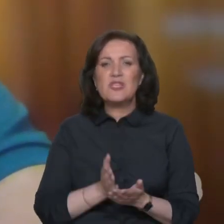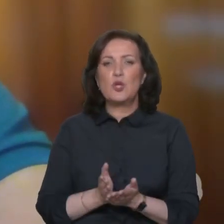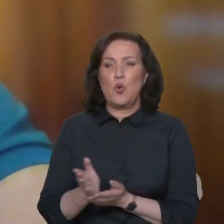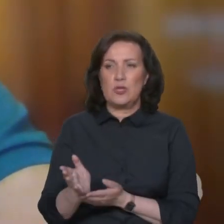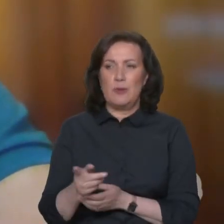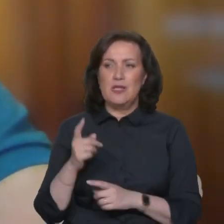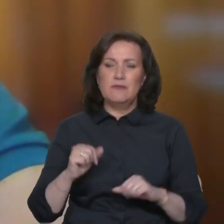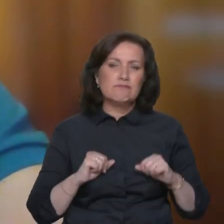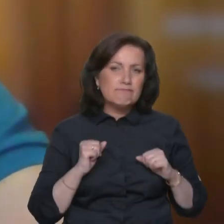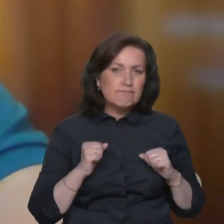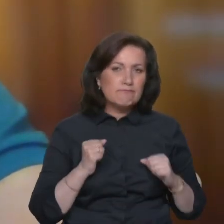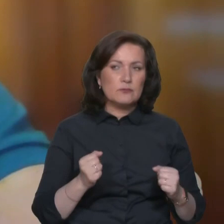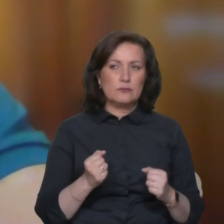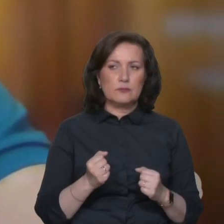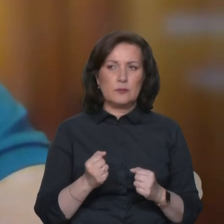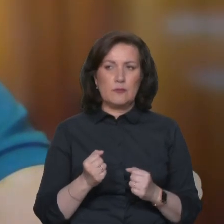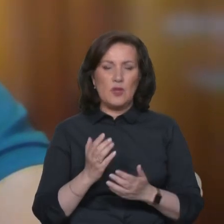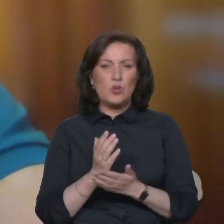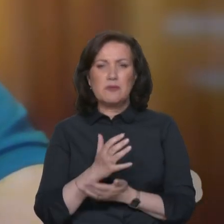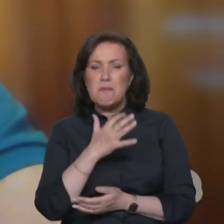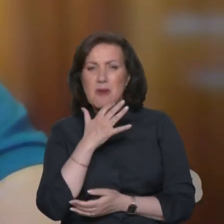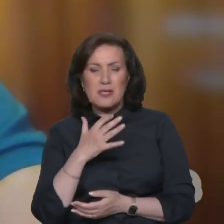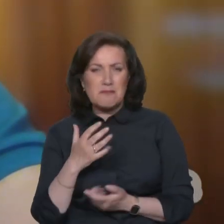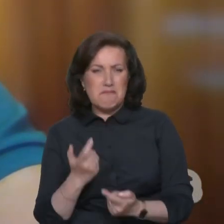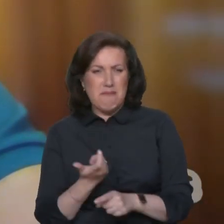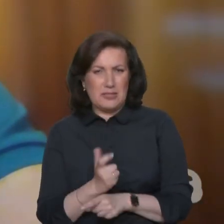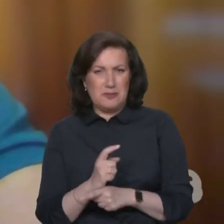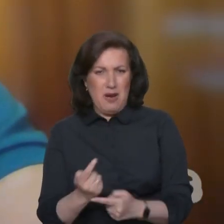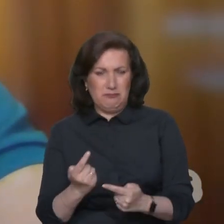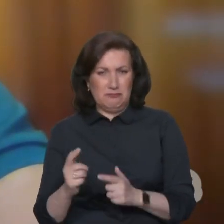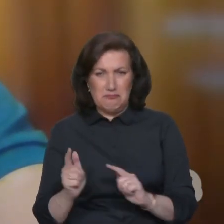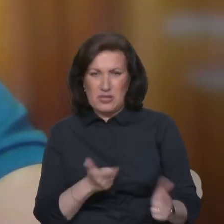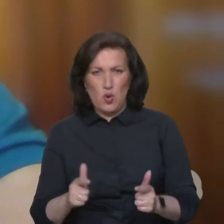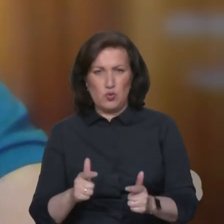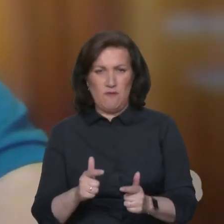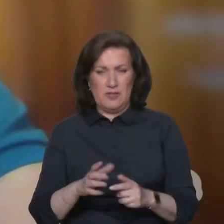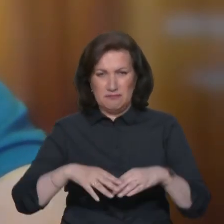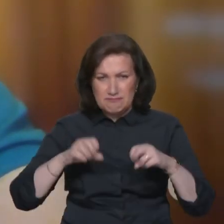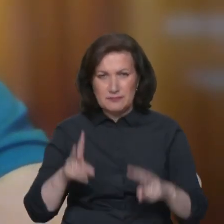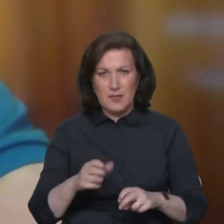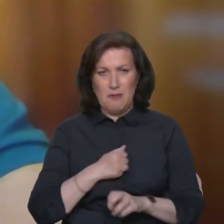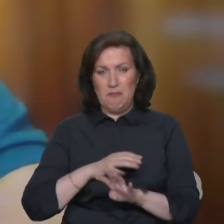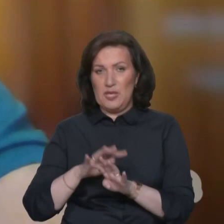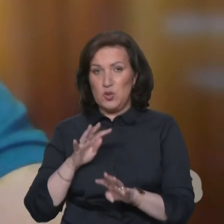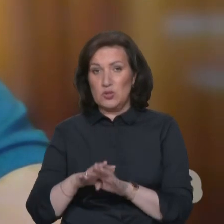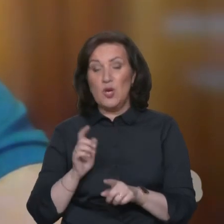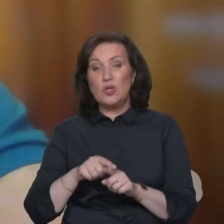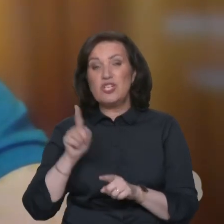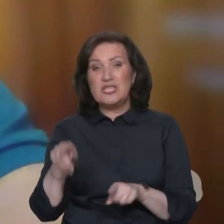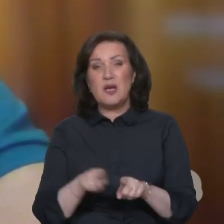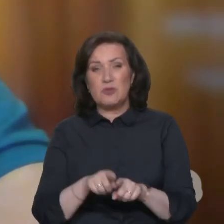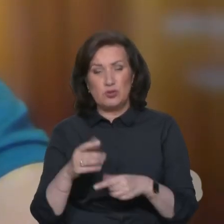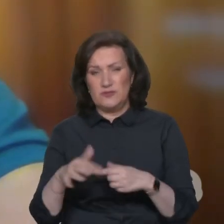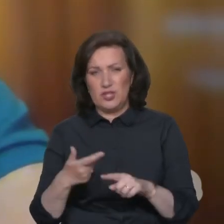там він намагається отримувати максимально ефективні і найбільш підготовлені підрозділи, хоча і там йому цього вже не